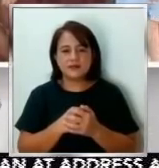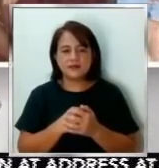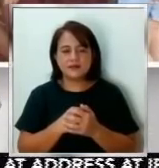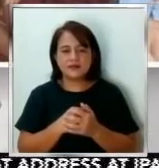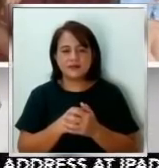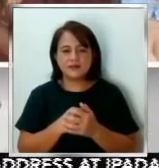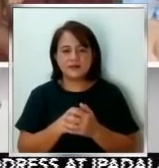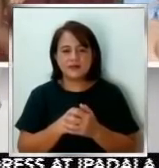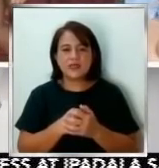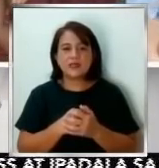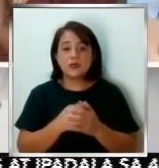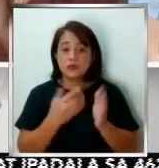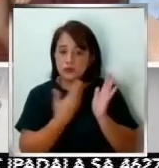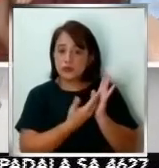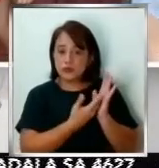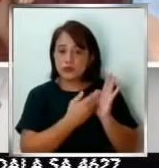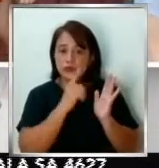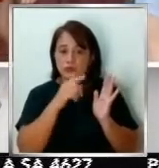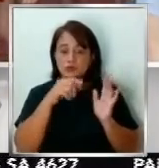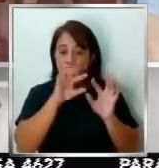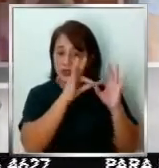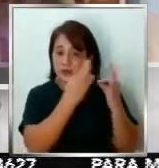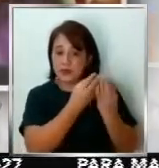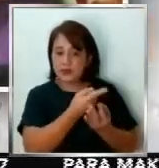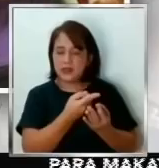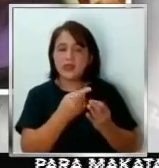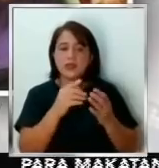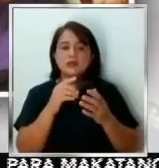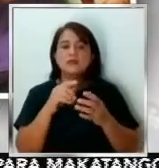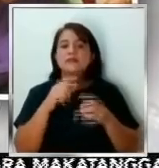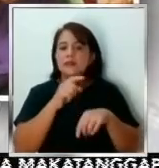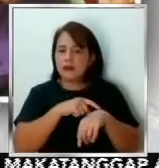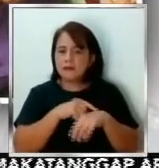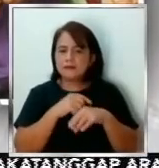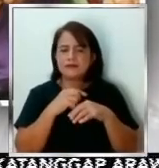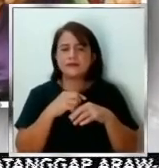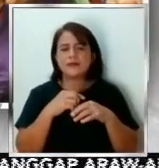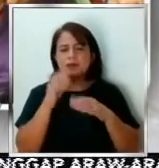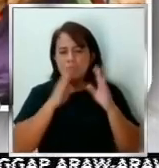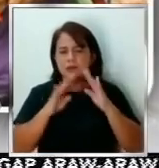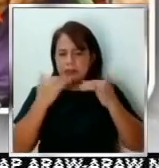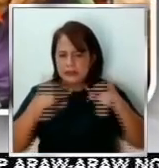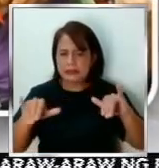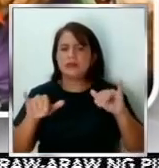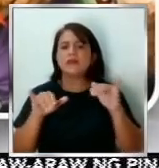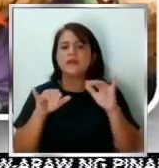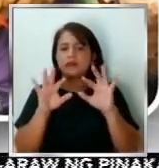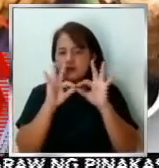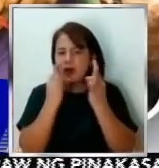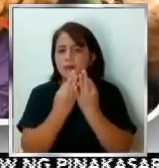Patunay ang pamilya Ketulio na sa panahon ng kagipitan, pamilya pa rin ang ating sandalan.